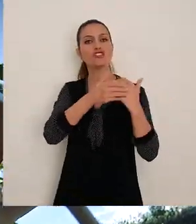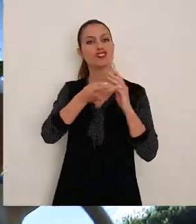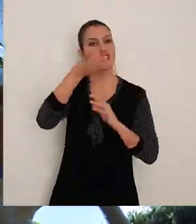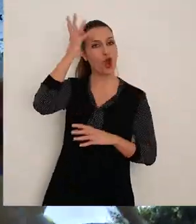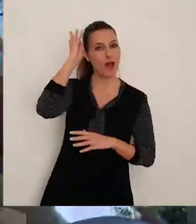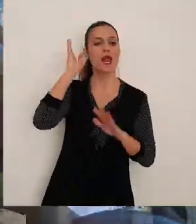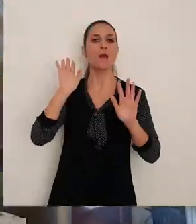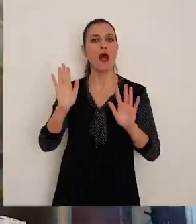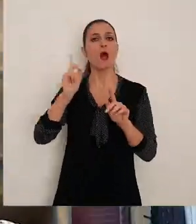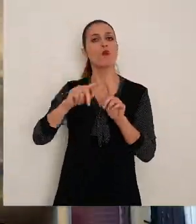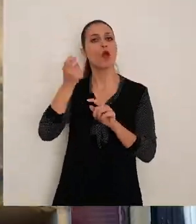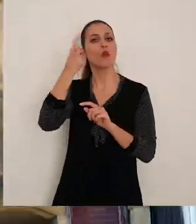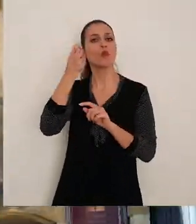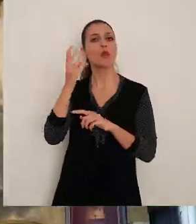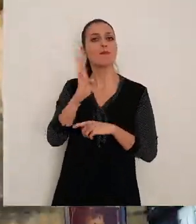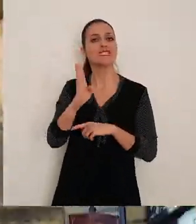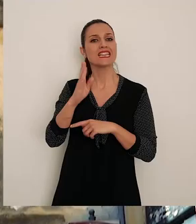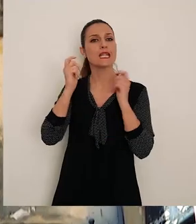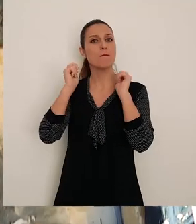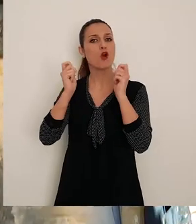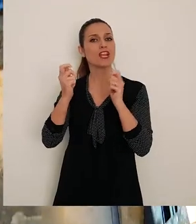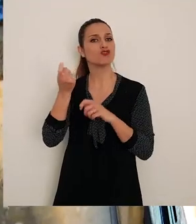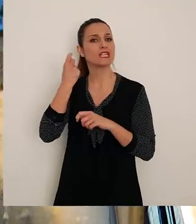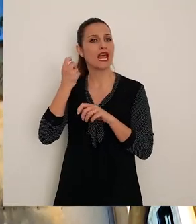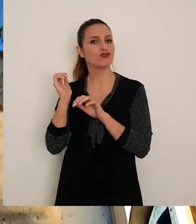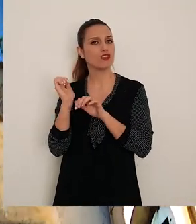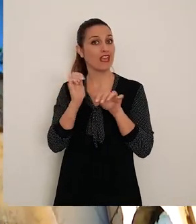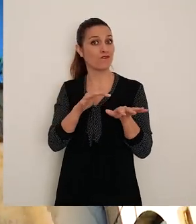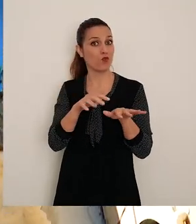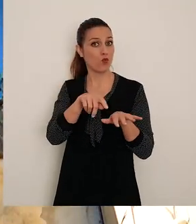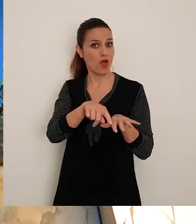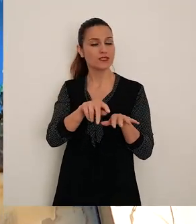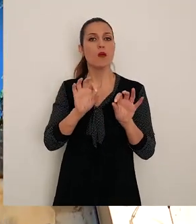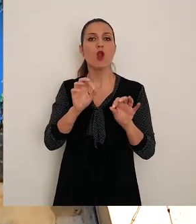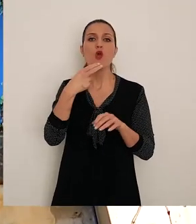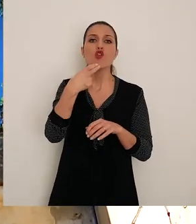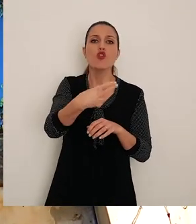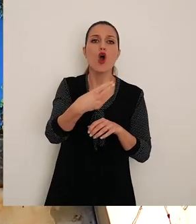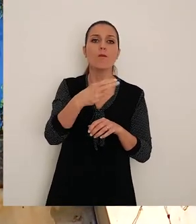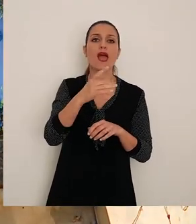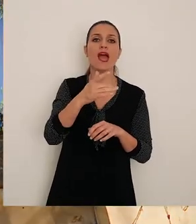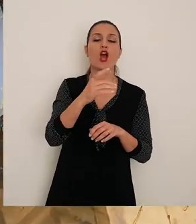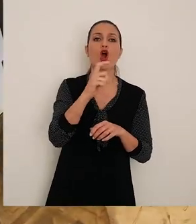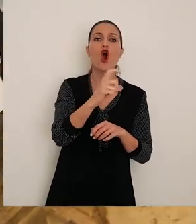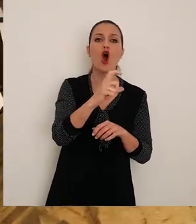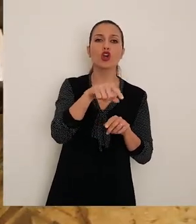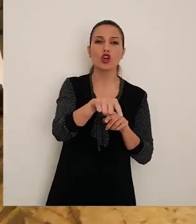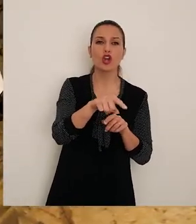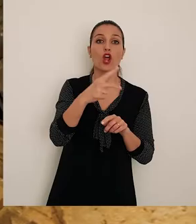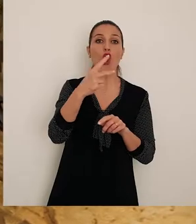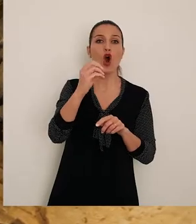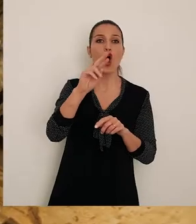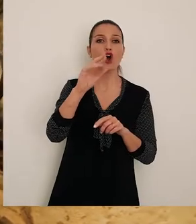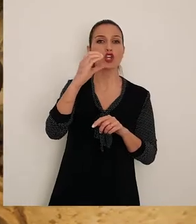cultura bizantina dei monaci greci. Infatti, l'origine del nome ellenico Corion si riferisce all'esistenza di un